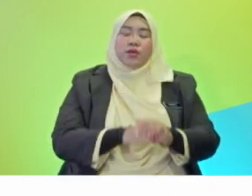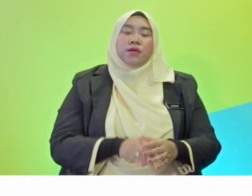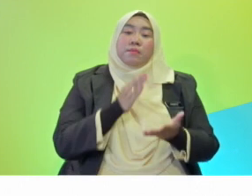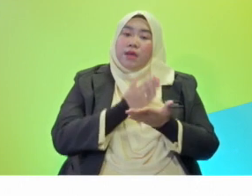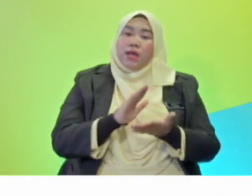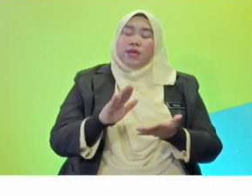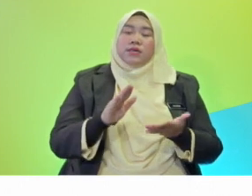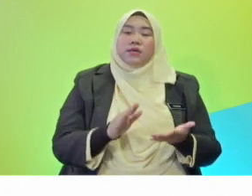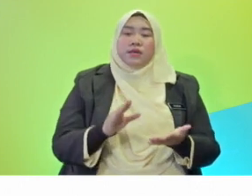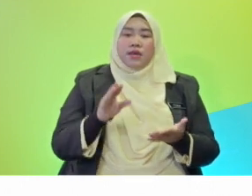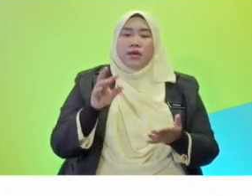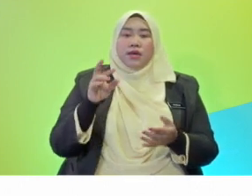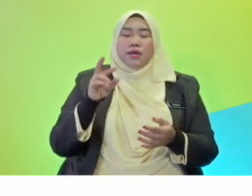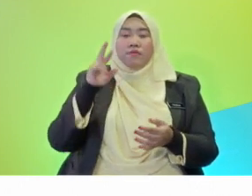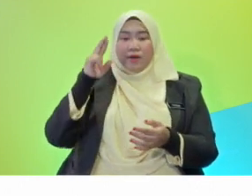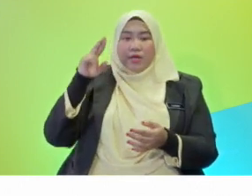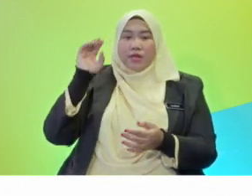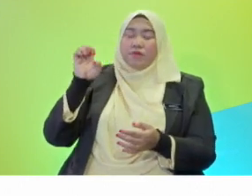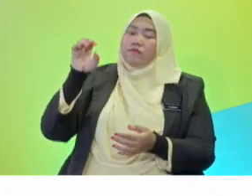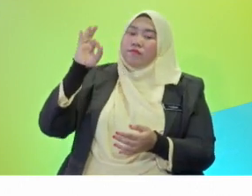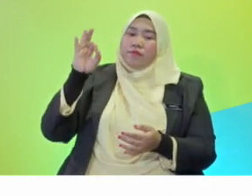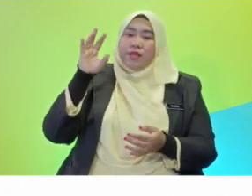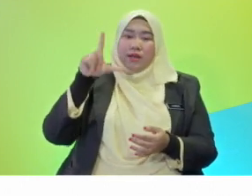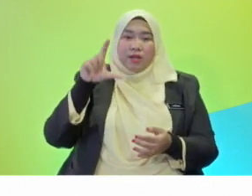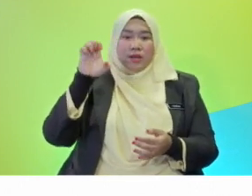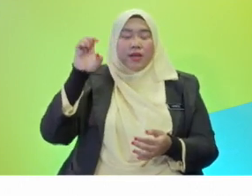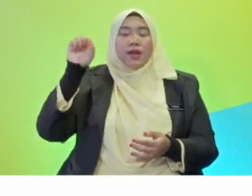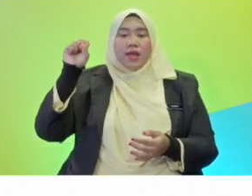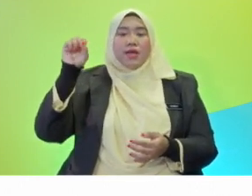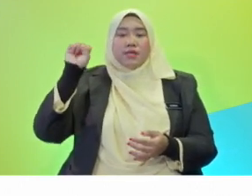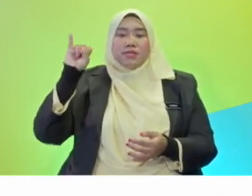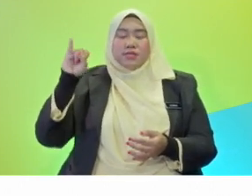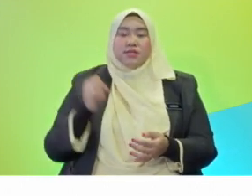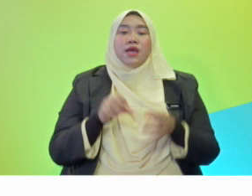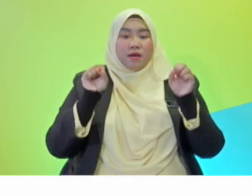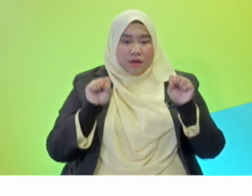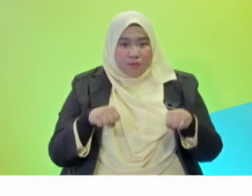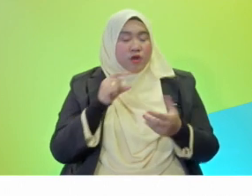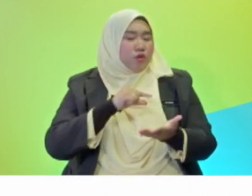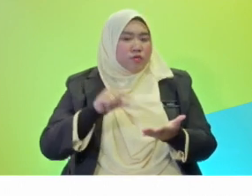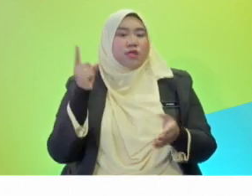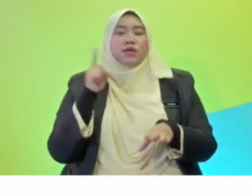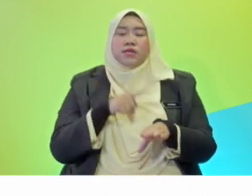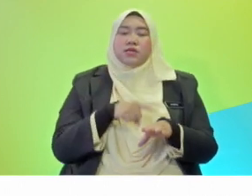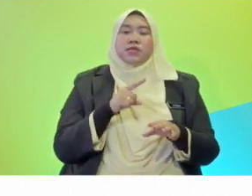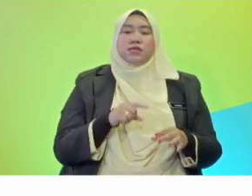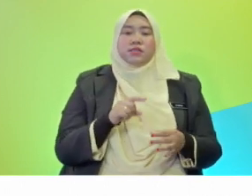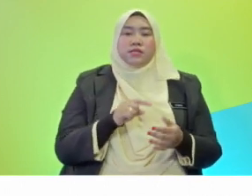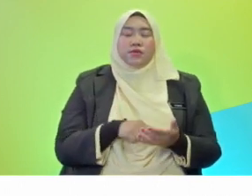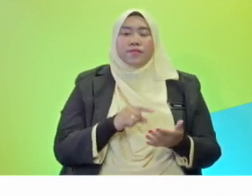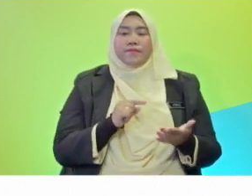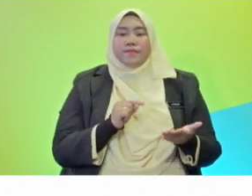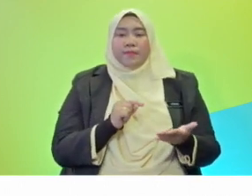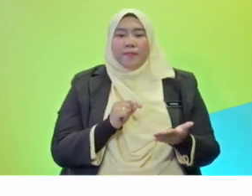artis kita refleksi adalah wajib kita tulis kita sebagai guru kita tahu maka desainnya juga kita boleh catat